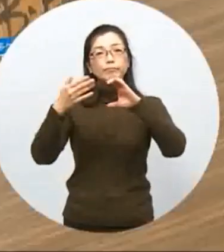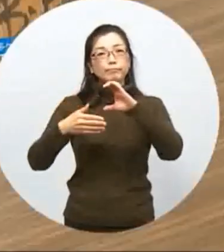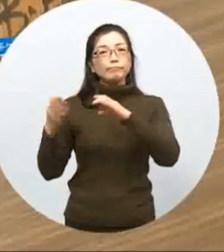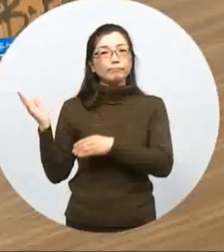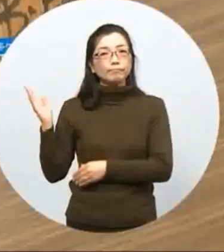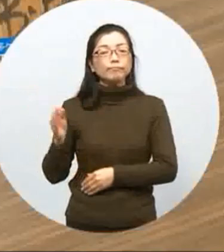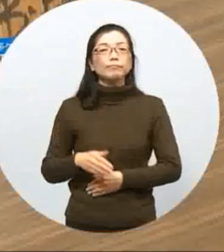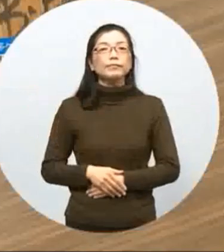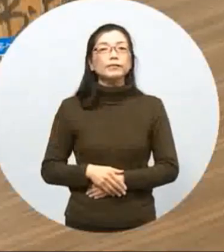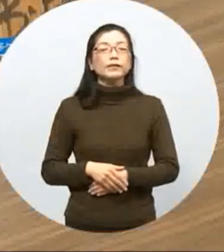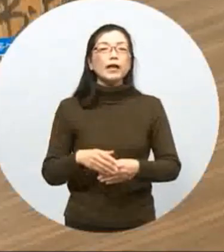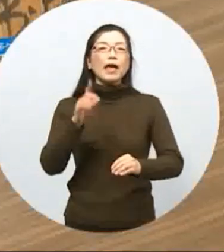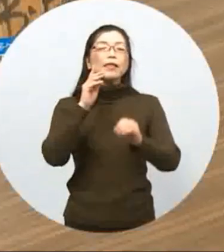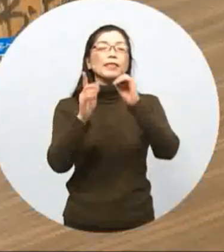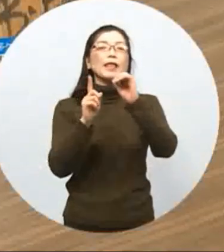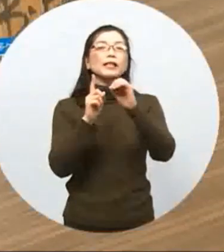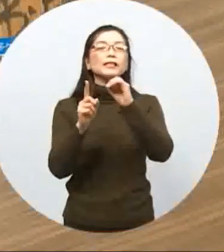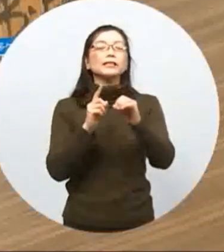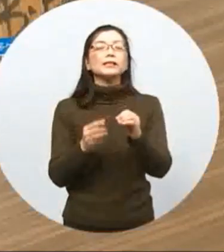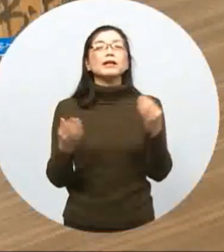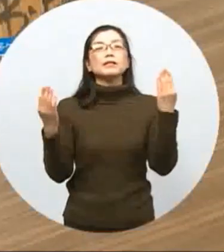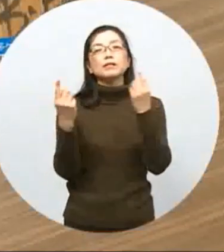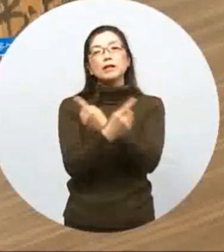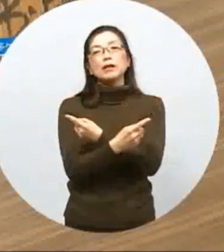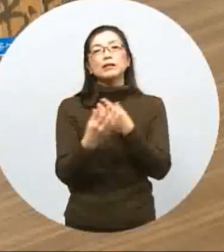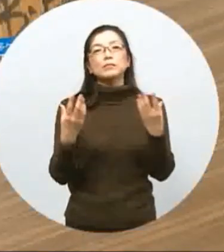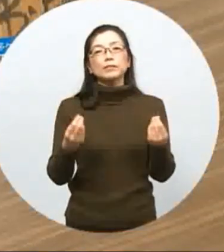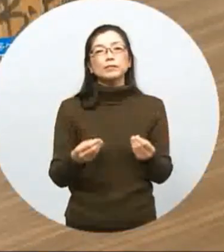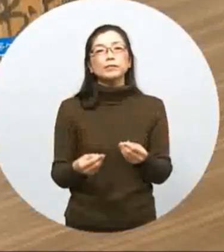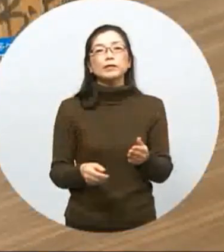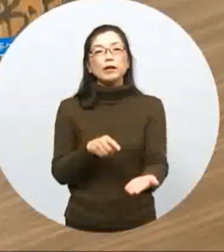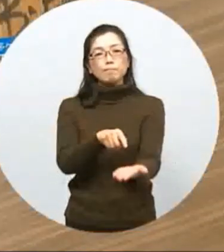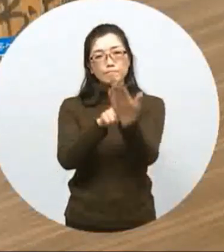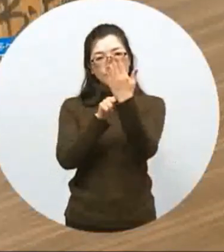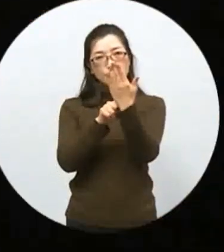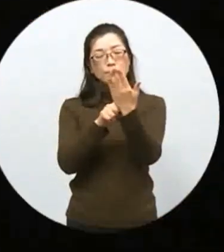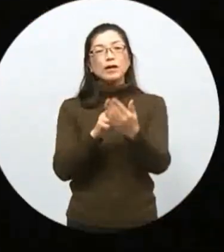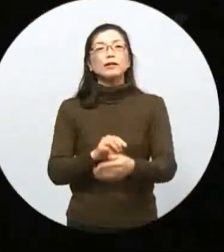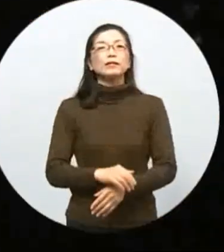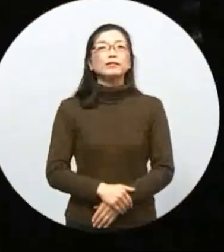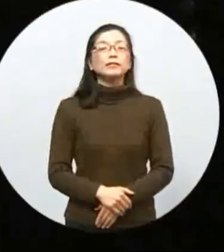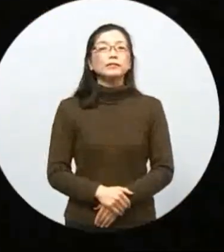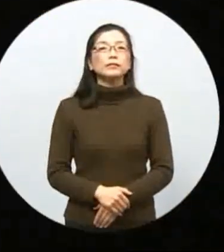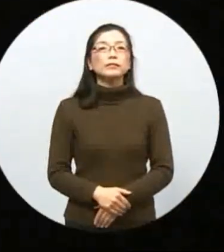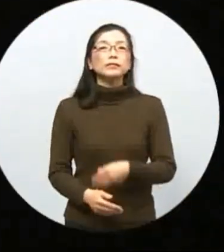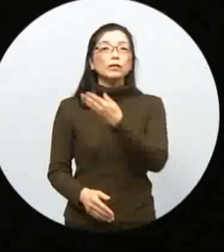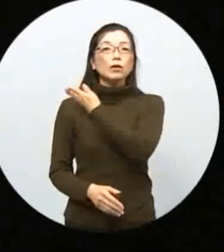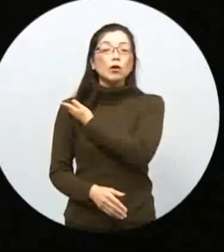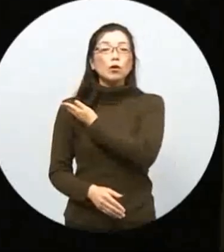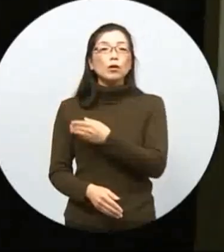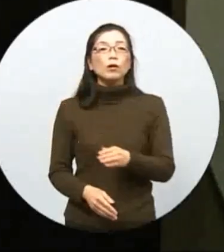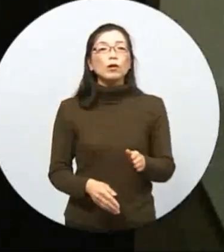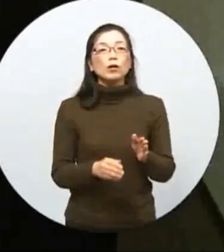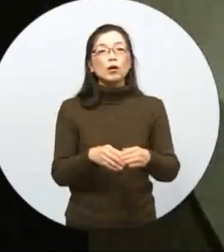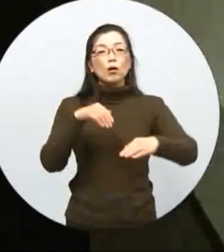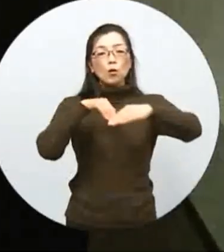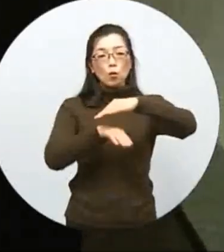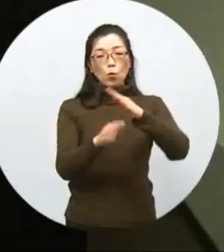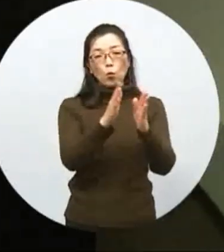デジタル化され掲載されています。 こちらが書庫になります